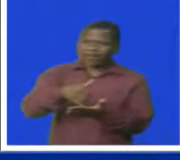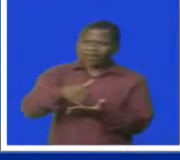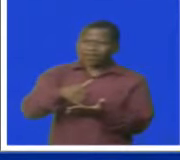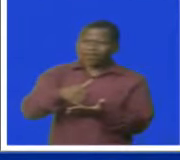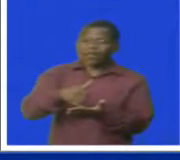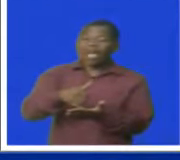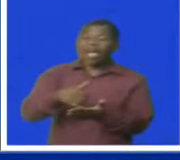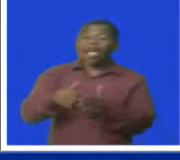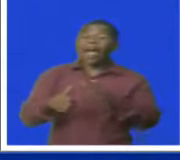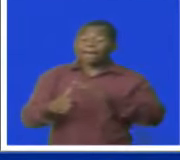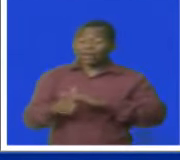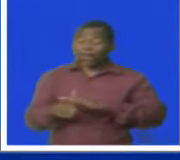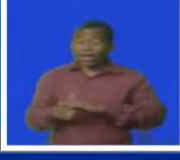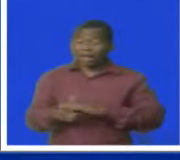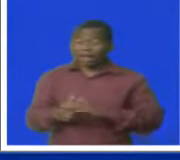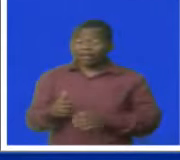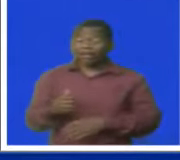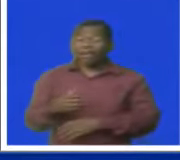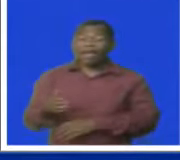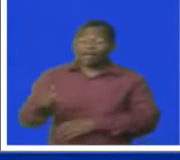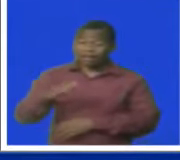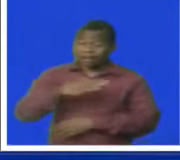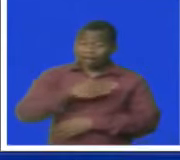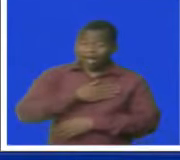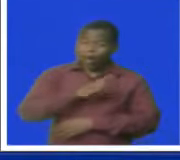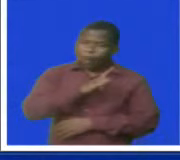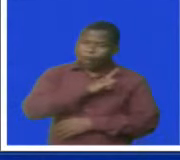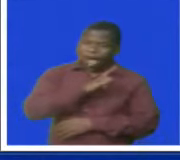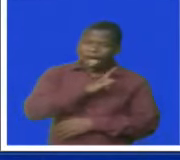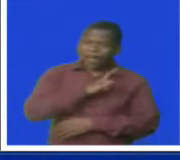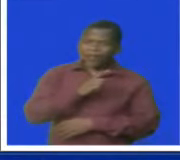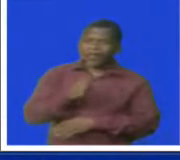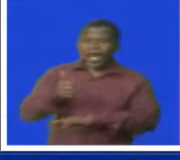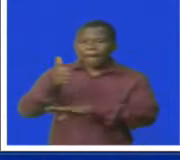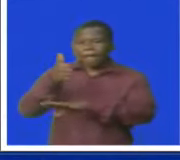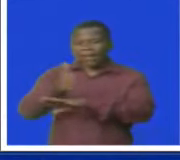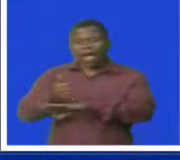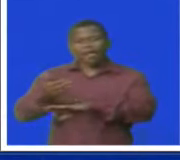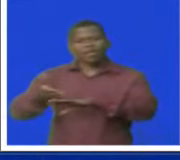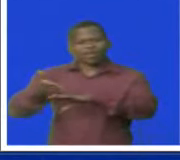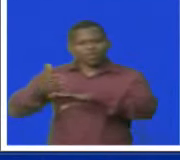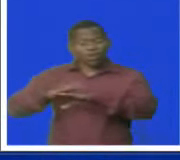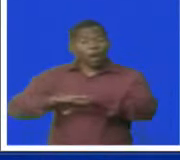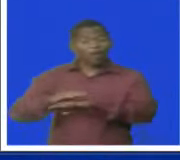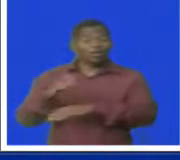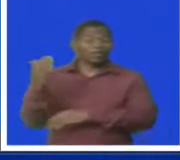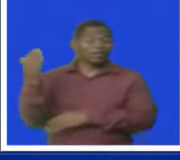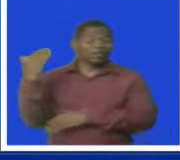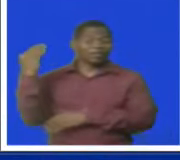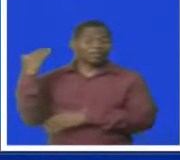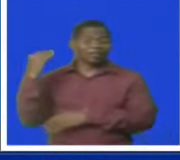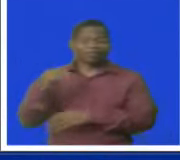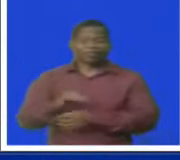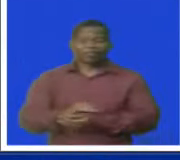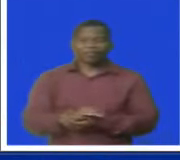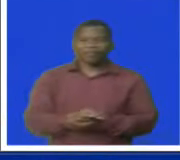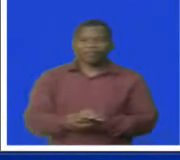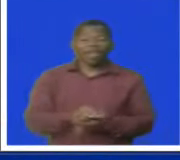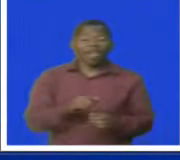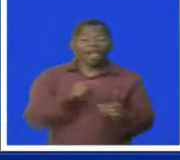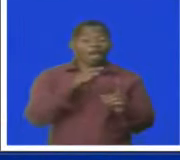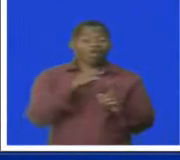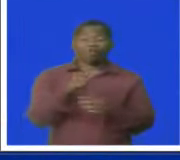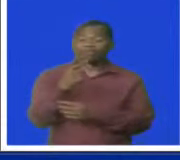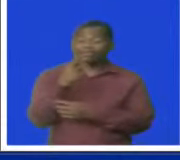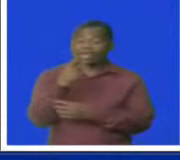lost a very important member from Nyatinhleko. Ngomedulu uthi babonga kakhulu kule nkampani lesekelele imidlalo lekathi lenzebe lonyaka